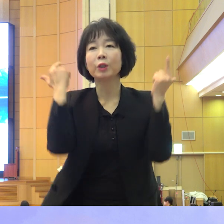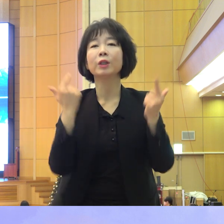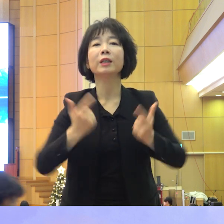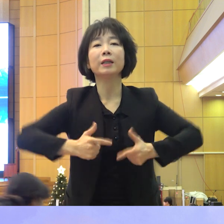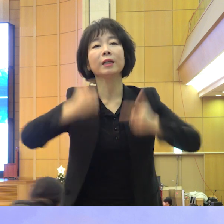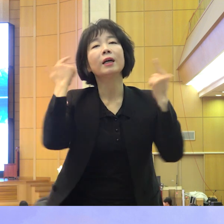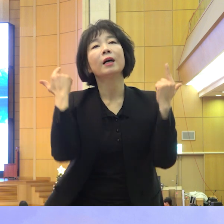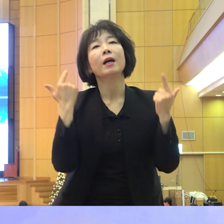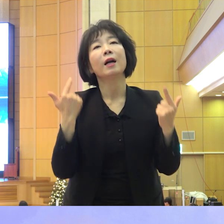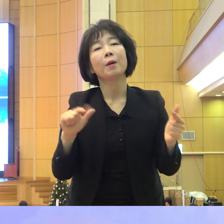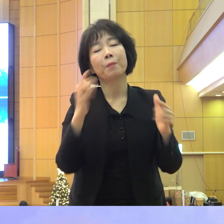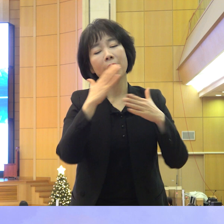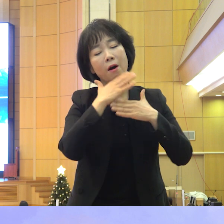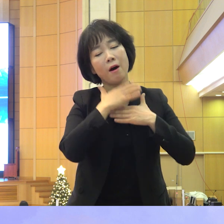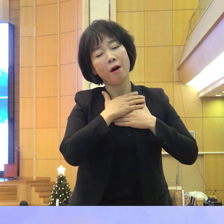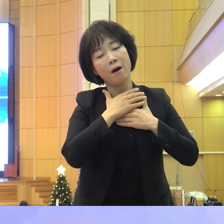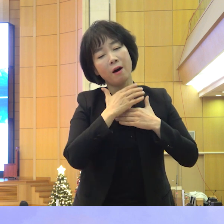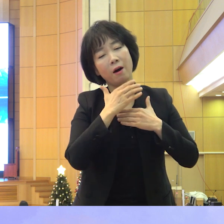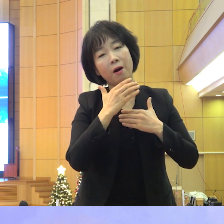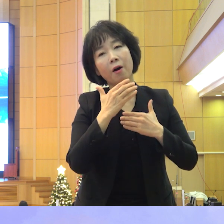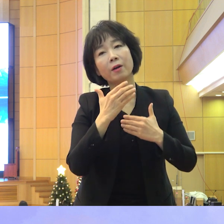영혼은 늘